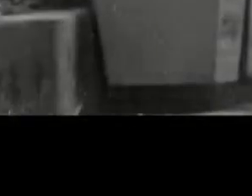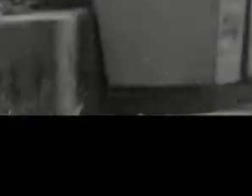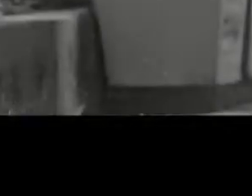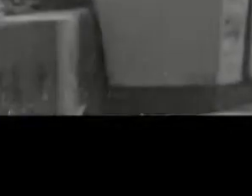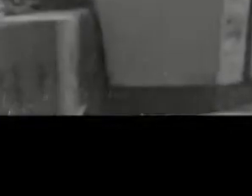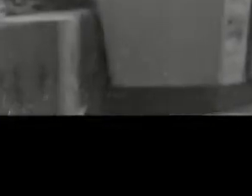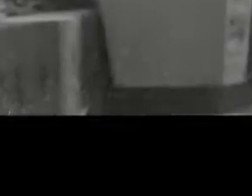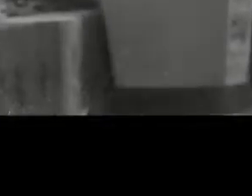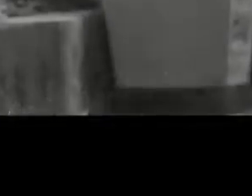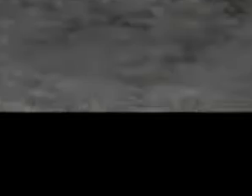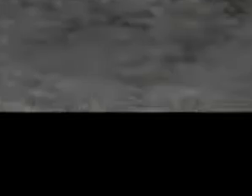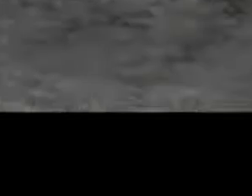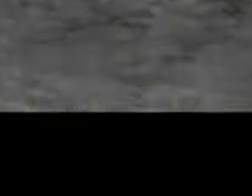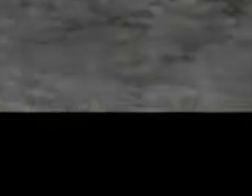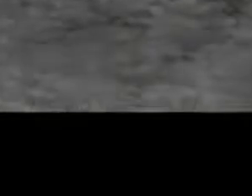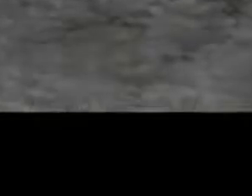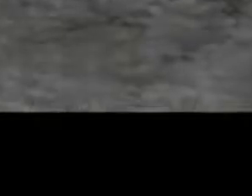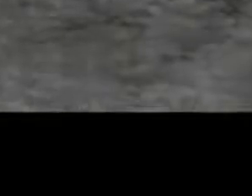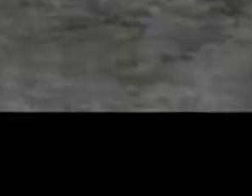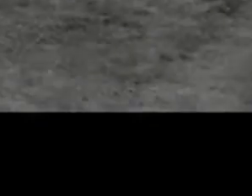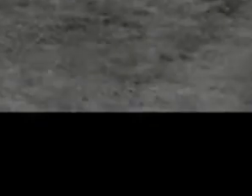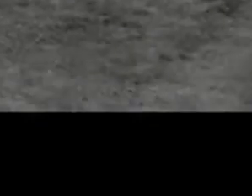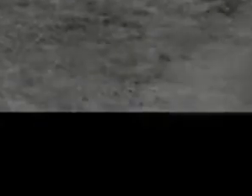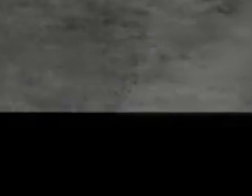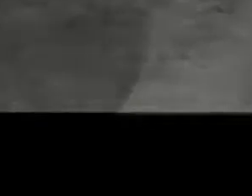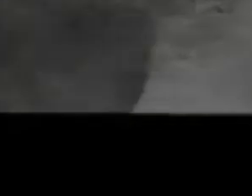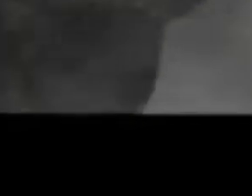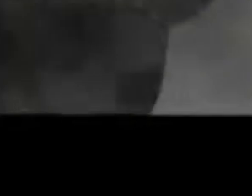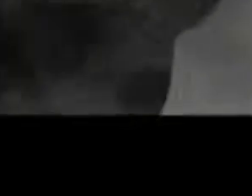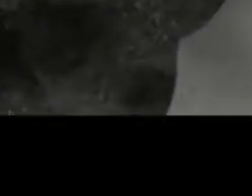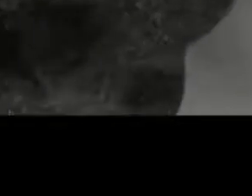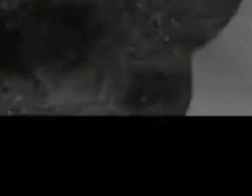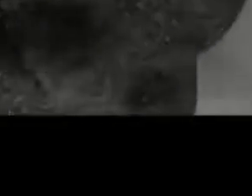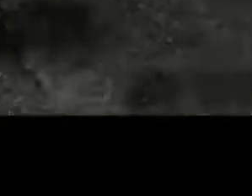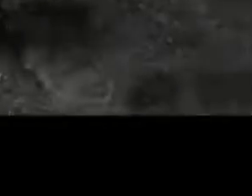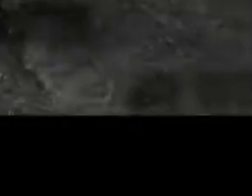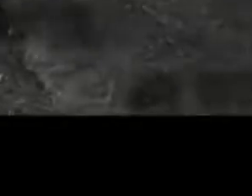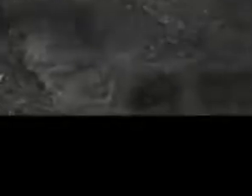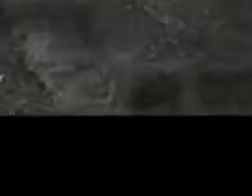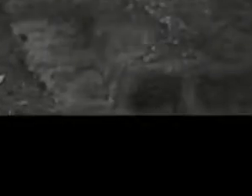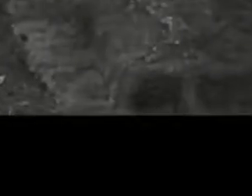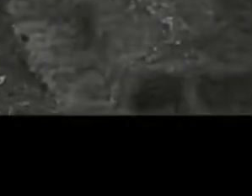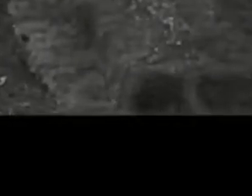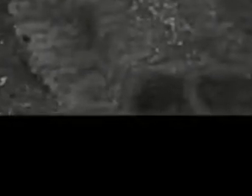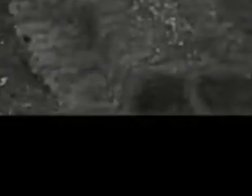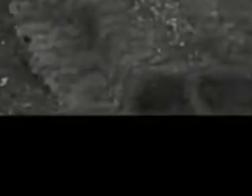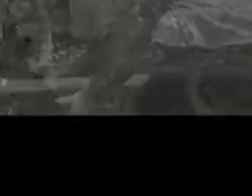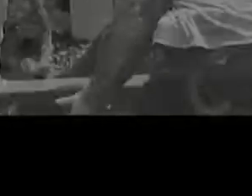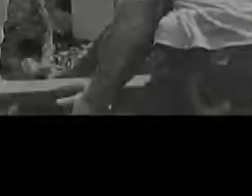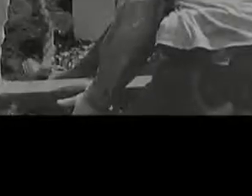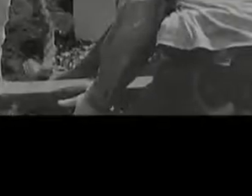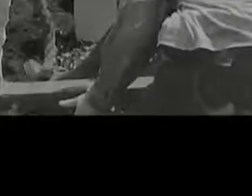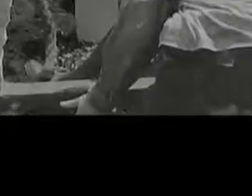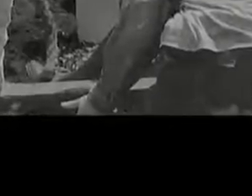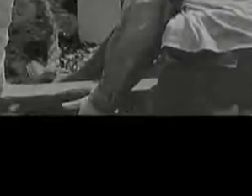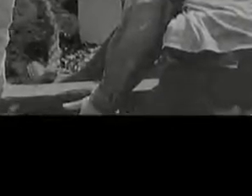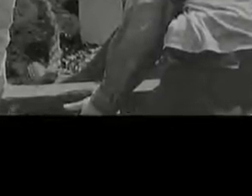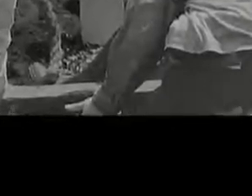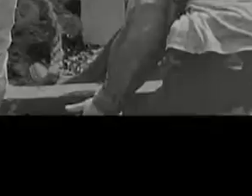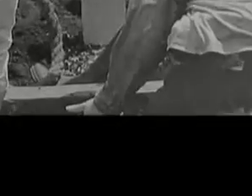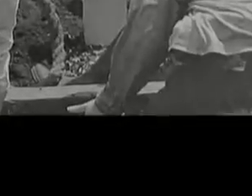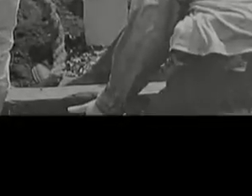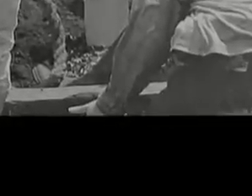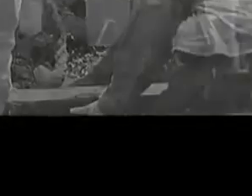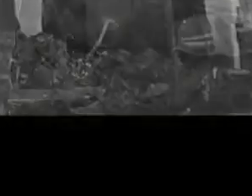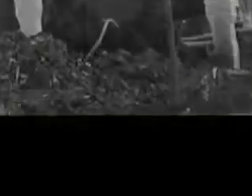tidak sakit tidak tua mereka pergi bergerombol cara gelombang pernah mah kematian